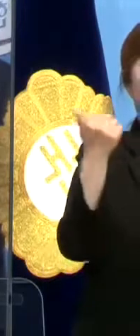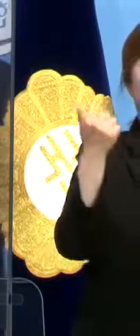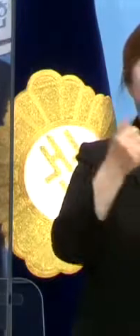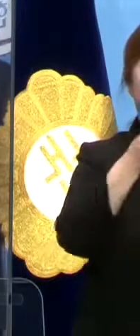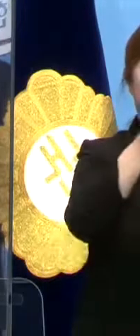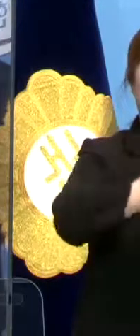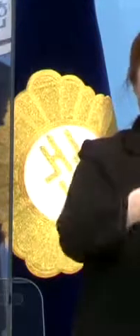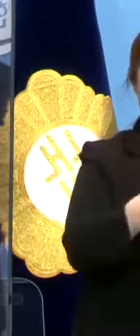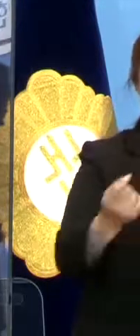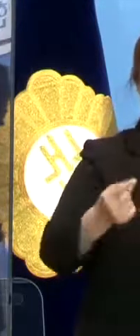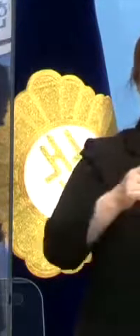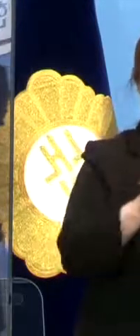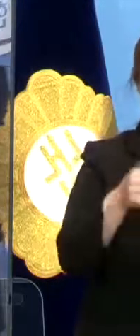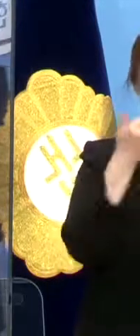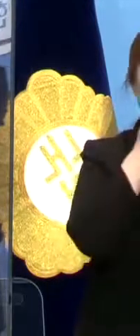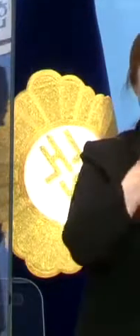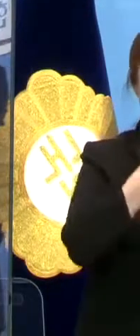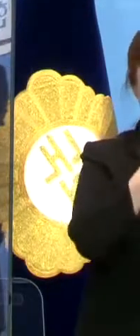분들을 소개해드리겠습니다